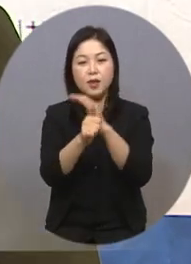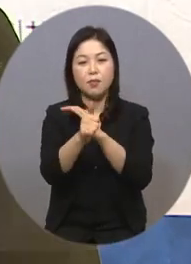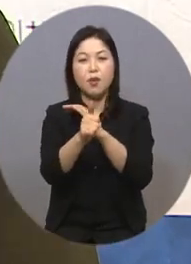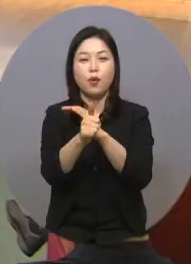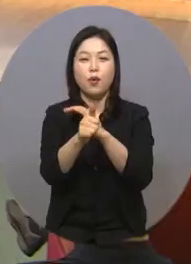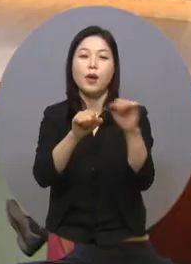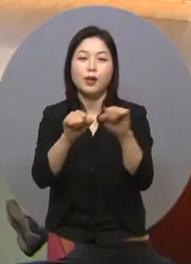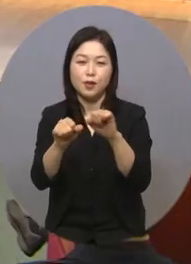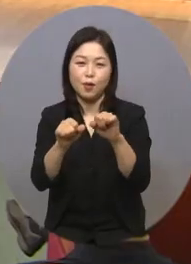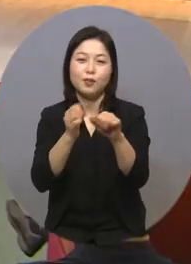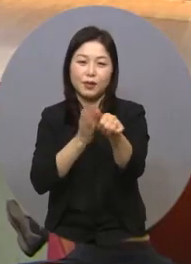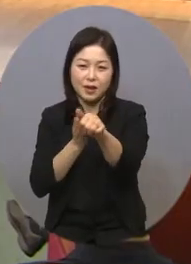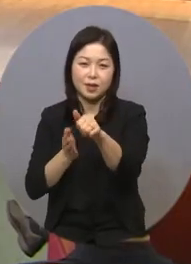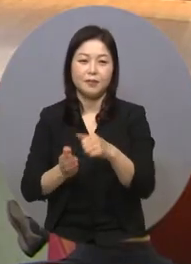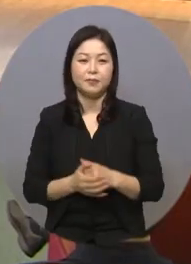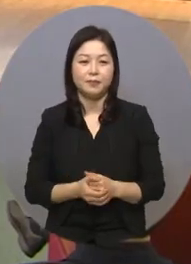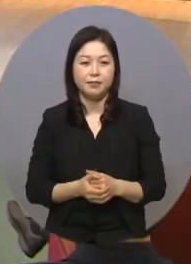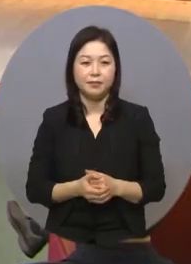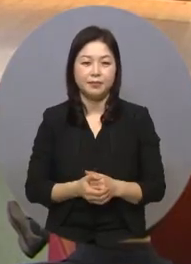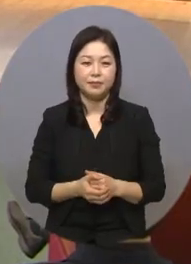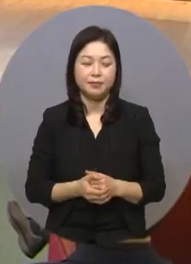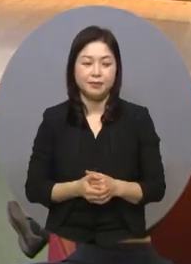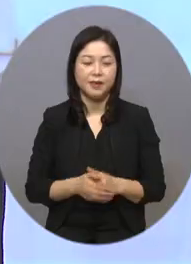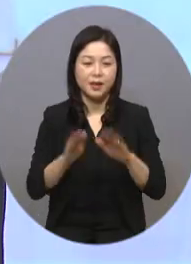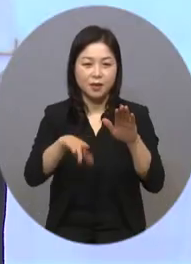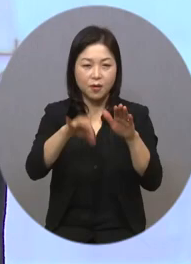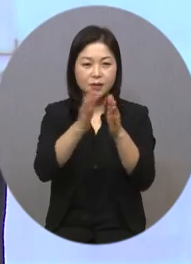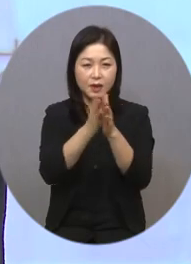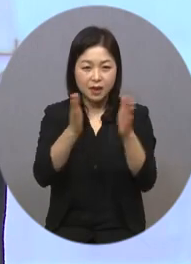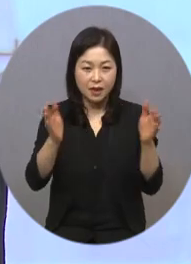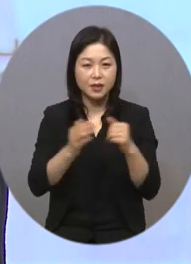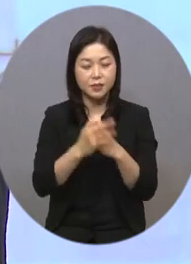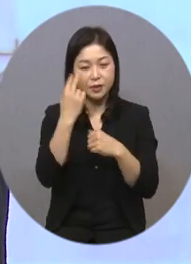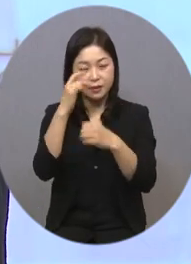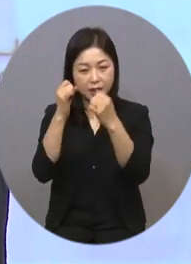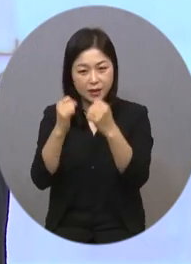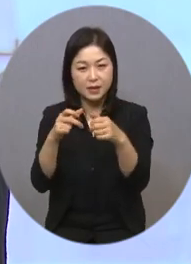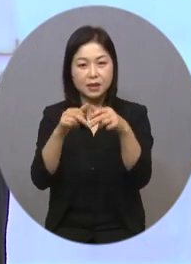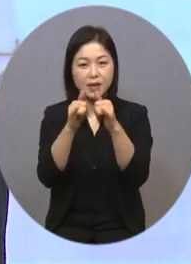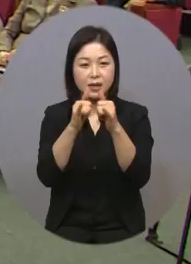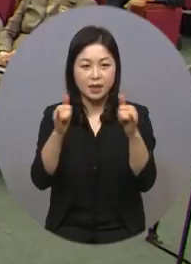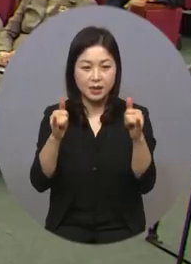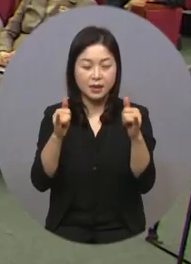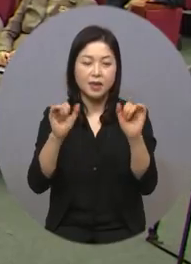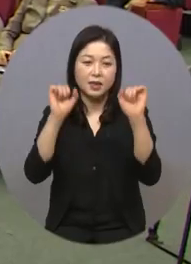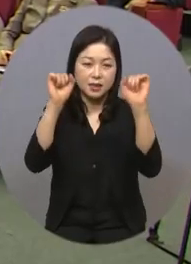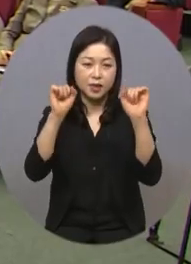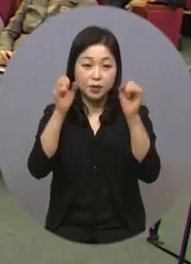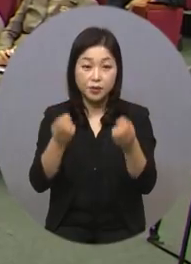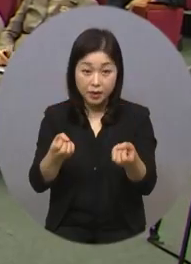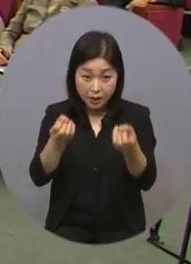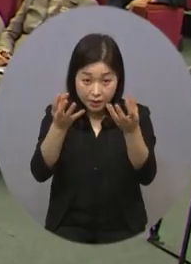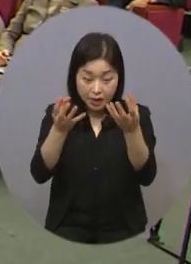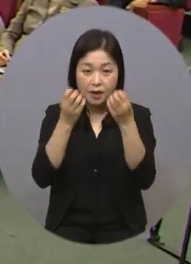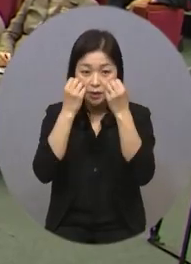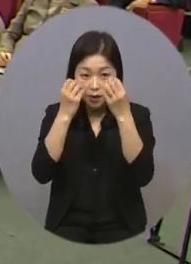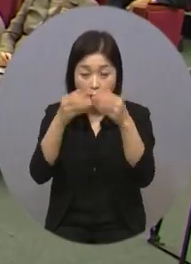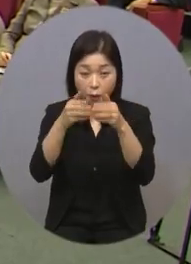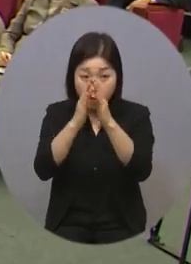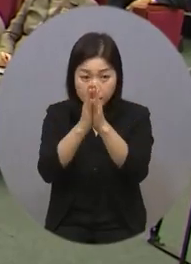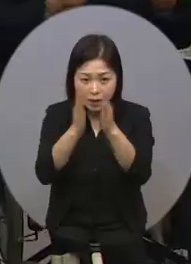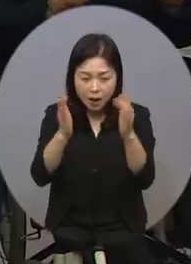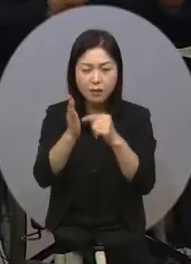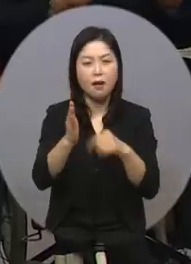같습니다. 시작을 맞이하는 전 미주 장애인체전. 그 새로운 출발점에 모두의 관심이 주목되고